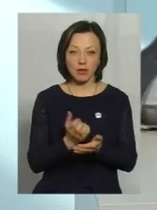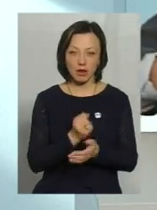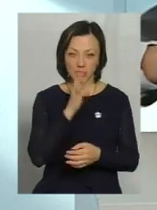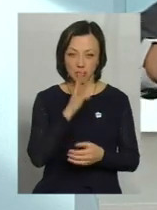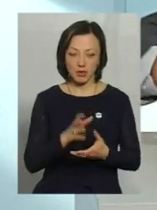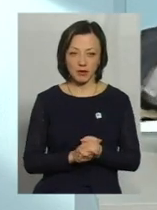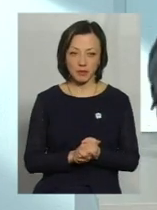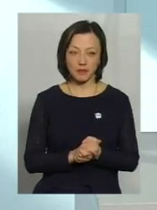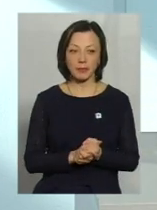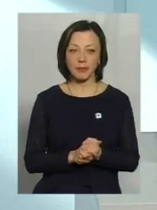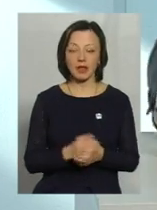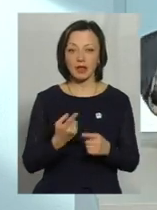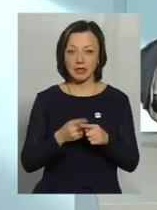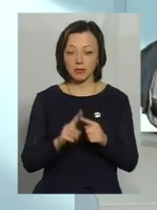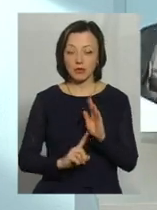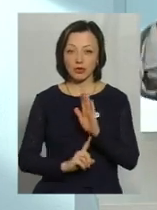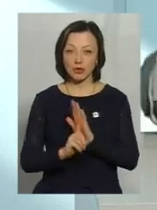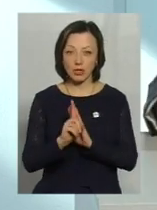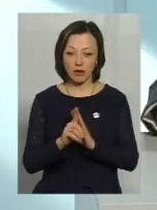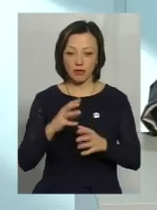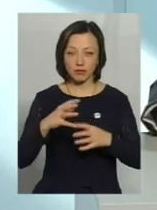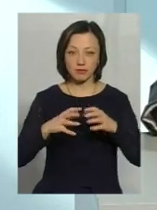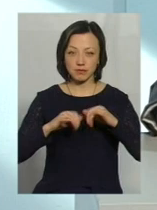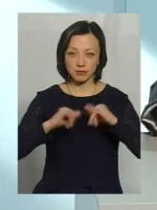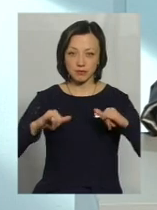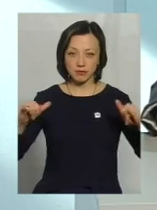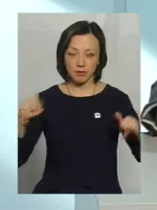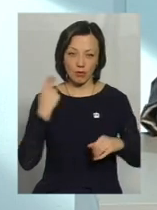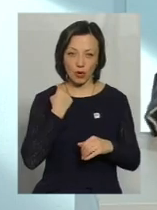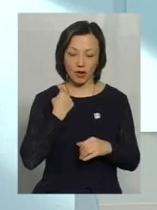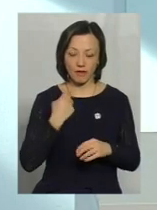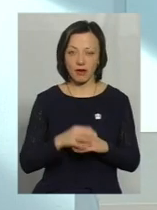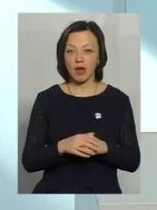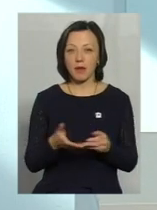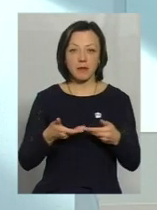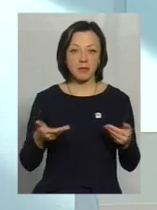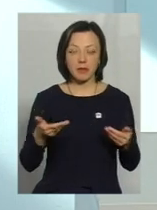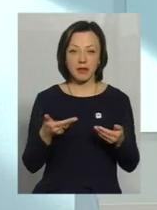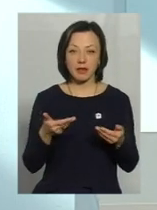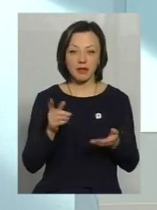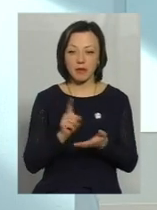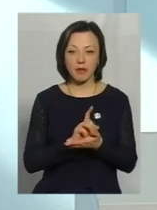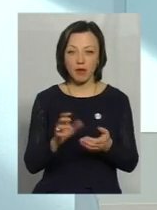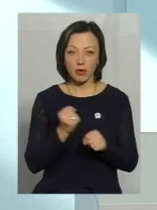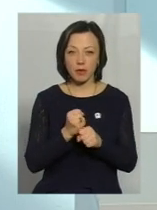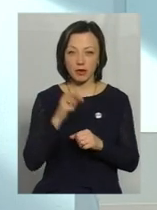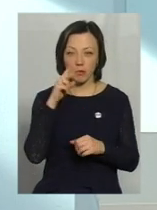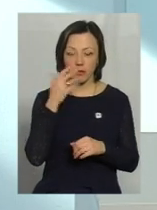заробітну плату. І звідси пішов комок нарахування боргів. Ми не маємо робити помилки